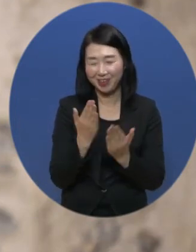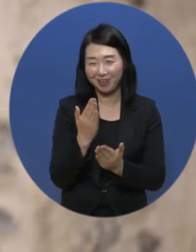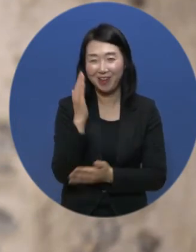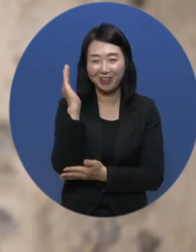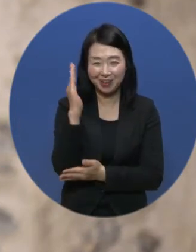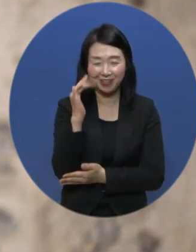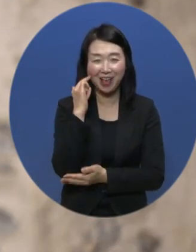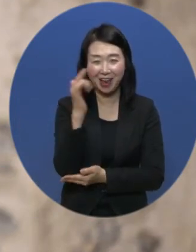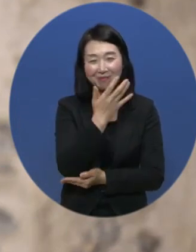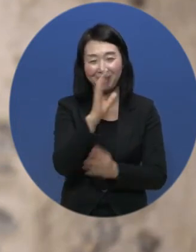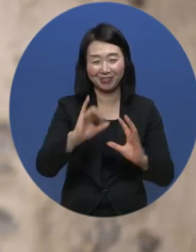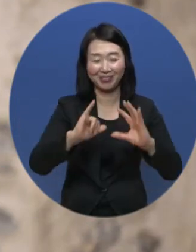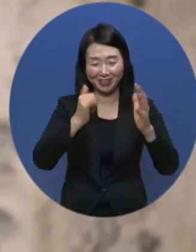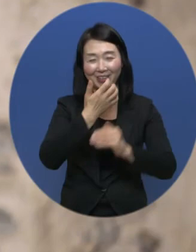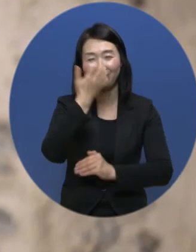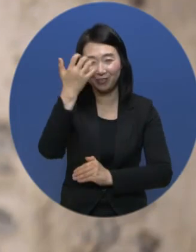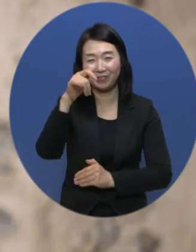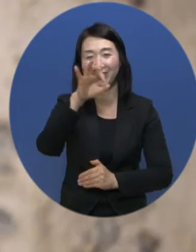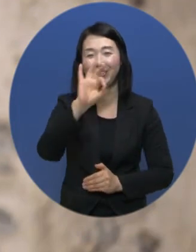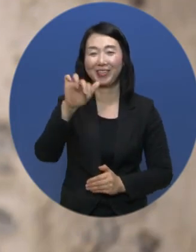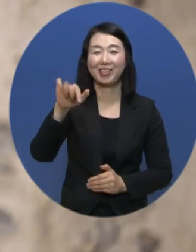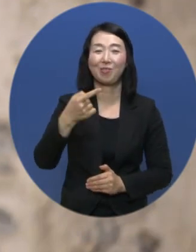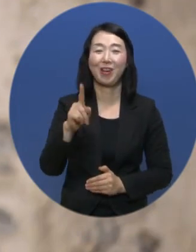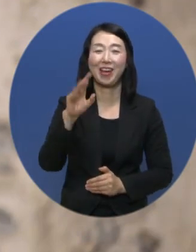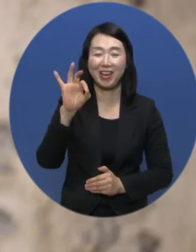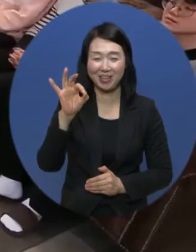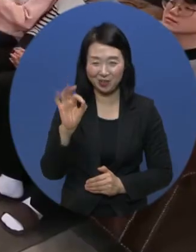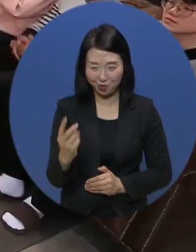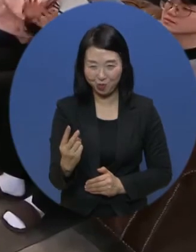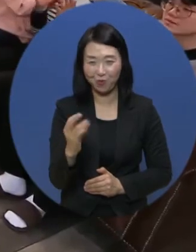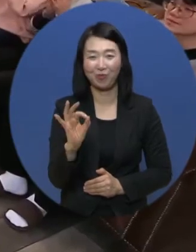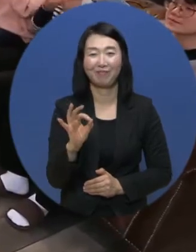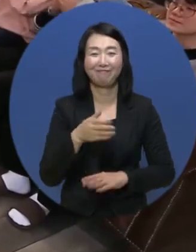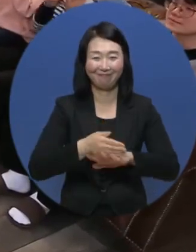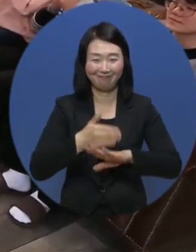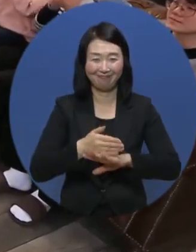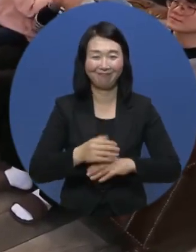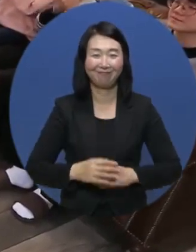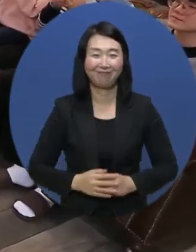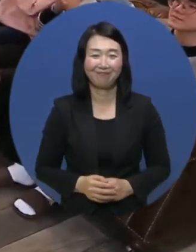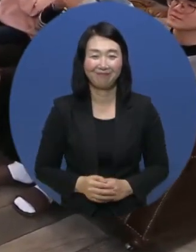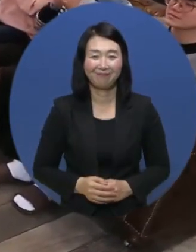꿈꾸는 이관영이었습니다. 감사합니다.